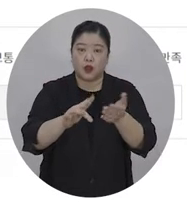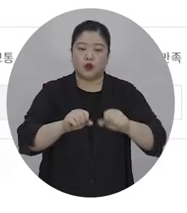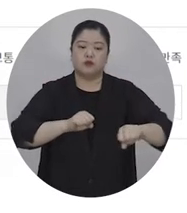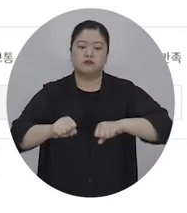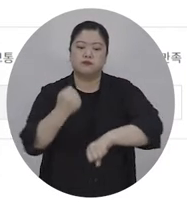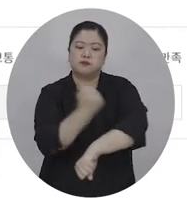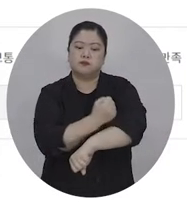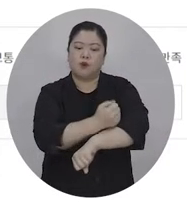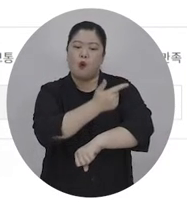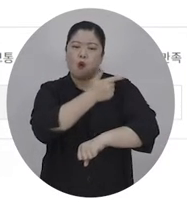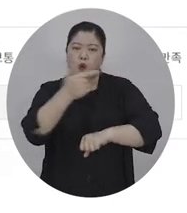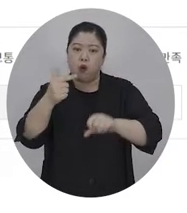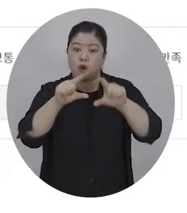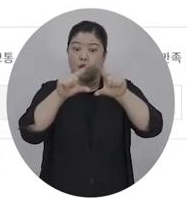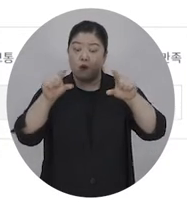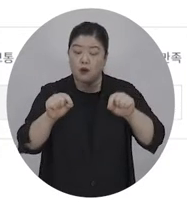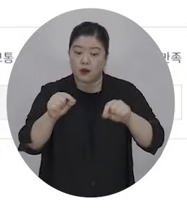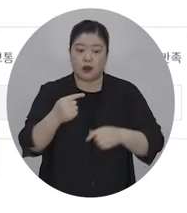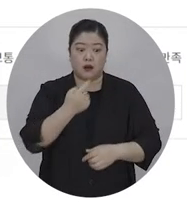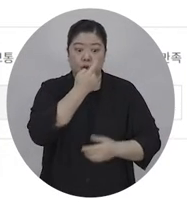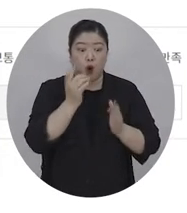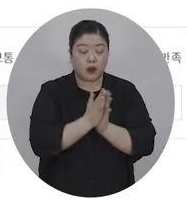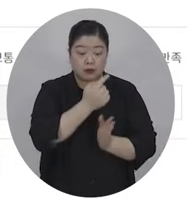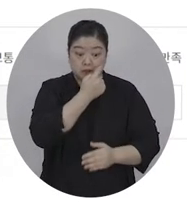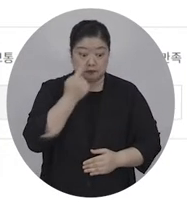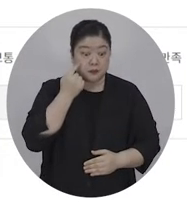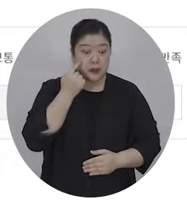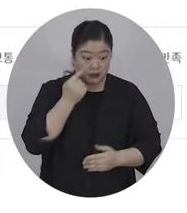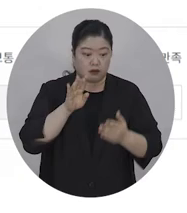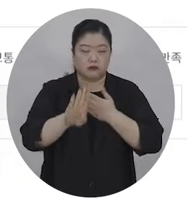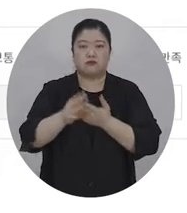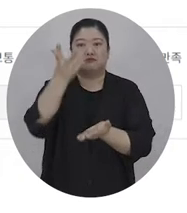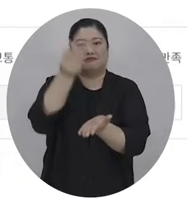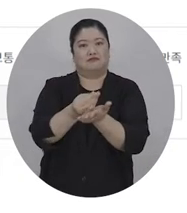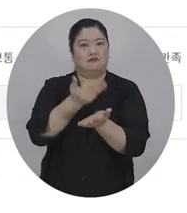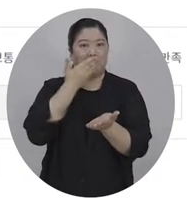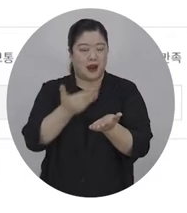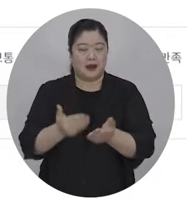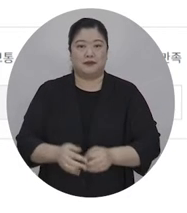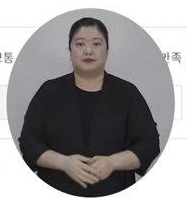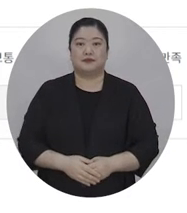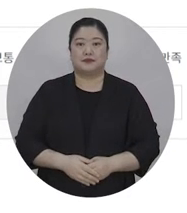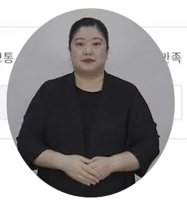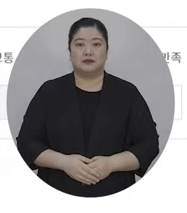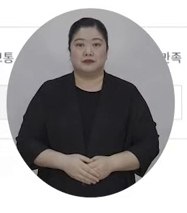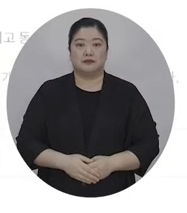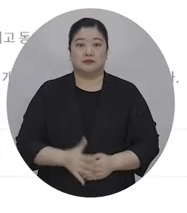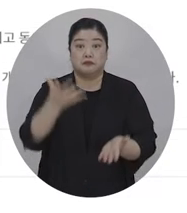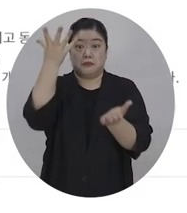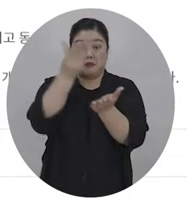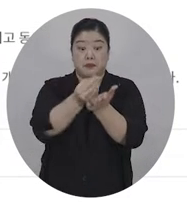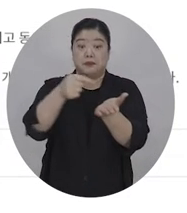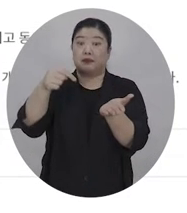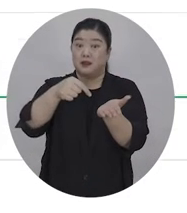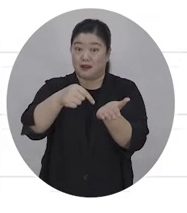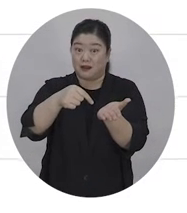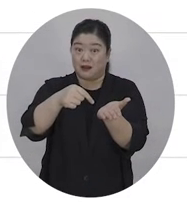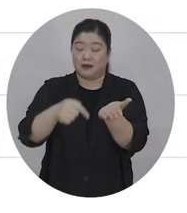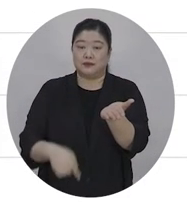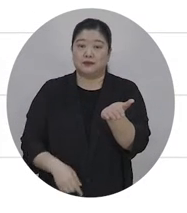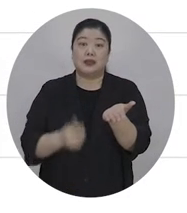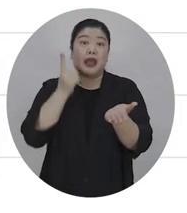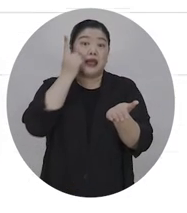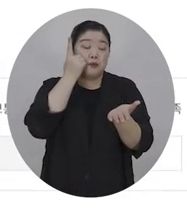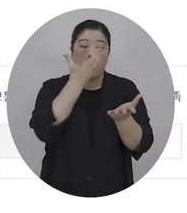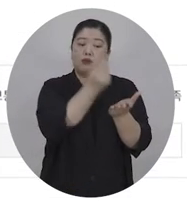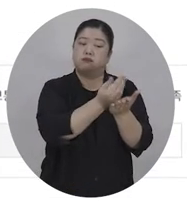민원상담 신청, 모바일 우수자원봉사증 메뉴에서 간단한 본인인증 후 바로 발급이 가능합니다. 발급받은